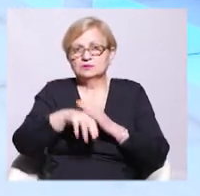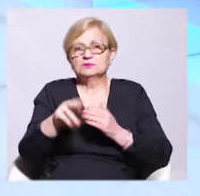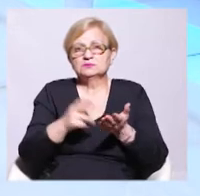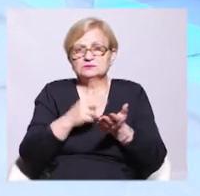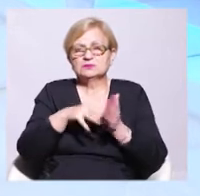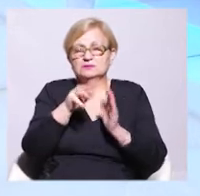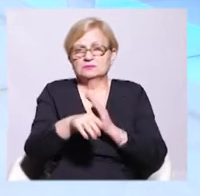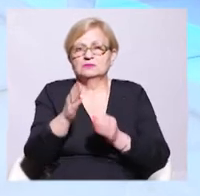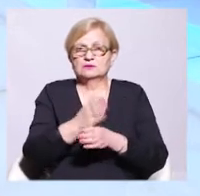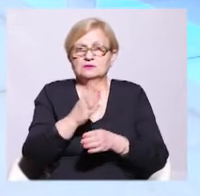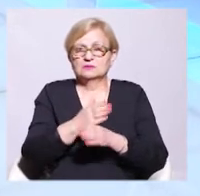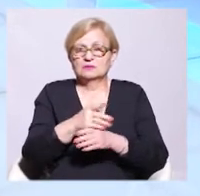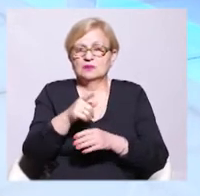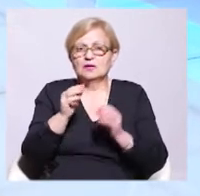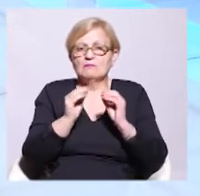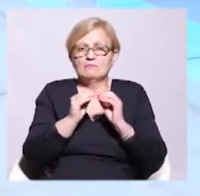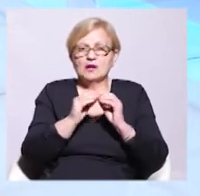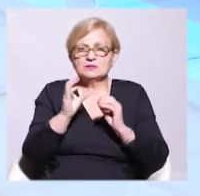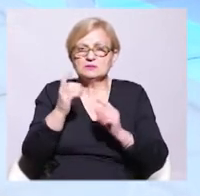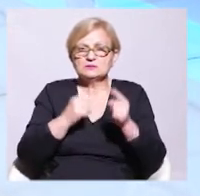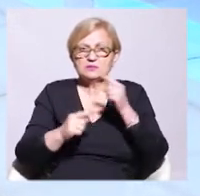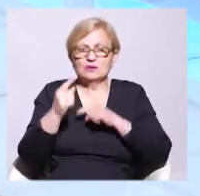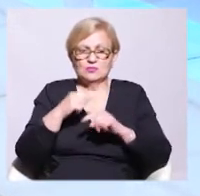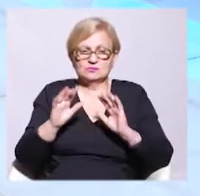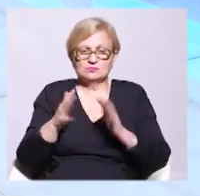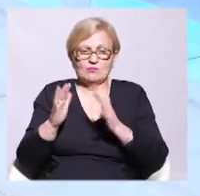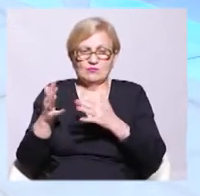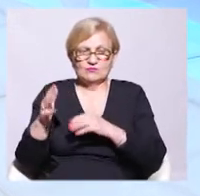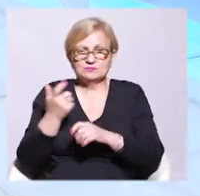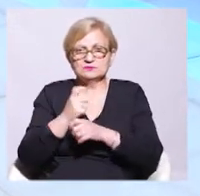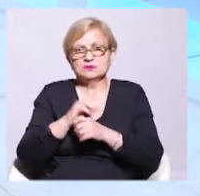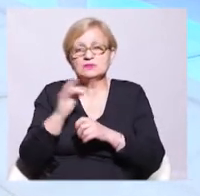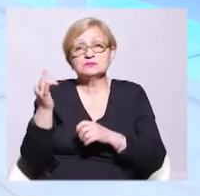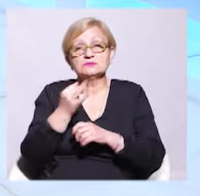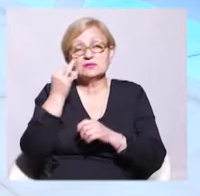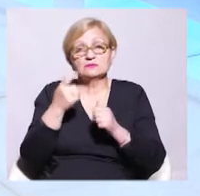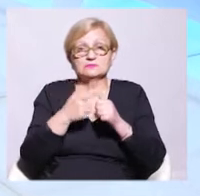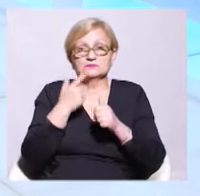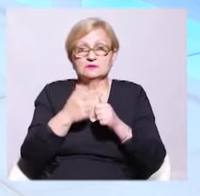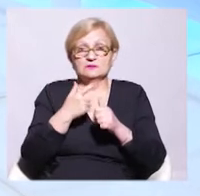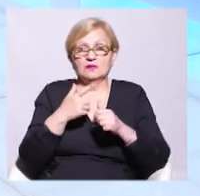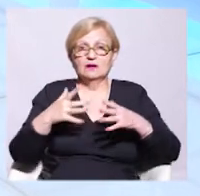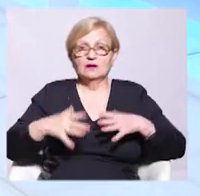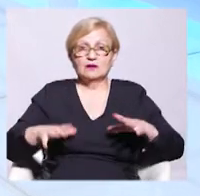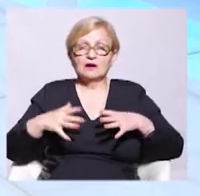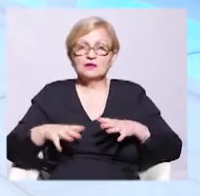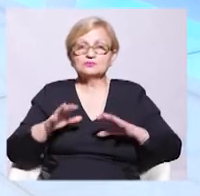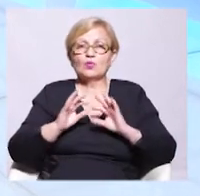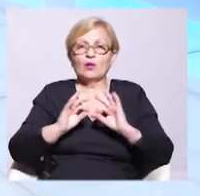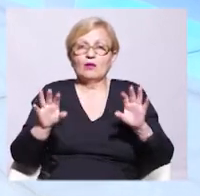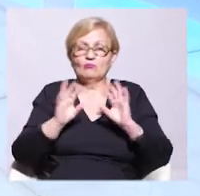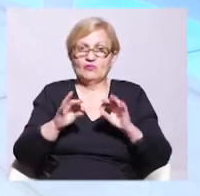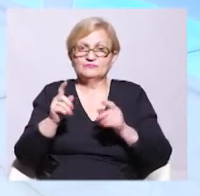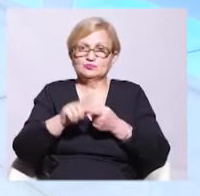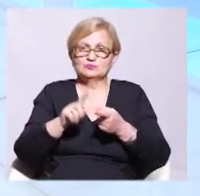სახელმძღვანელოშიცაა შესული. Ist mehr als auch unis Mobleneps, Italien sa interesu sahelebs, da kartul ambebsu